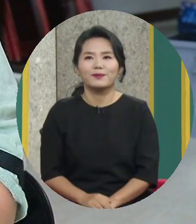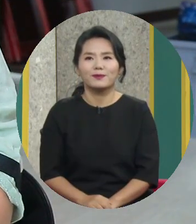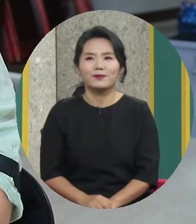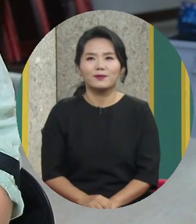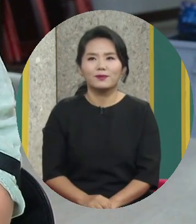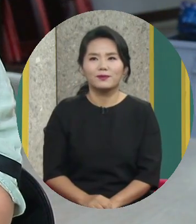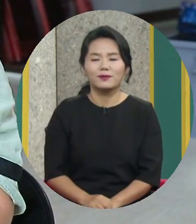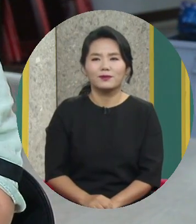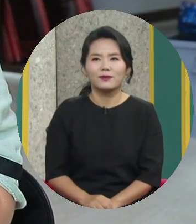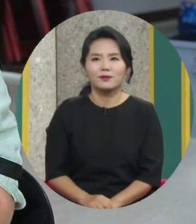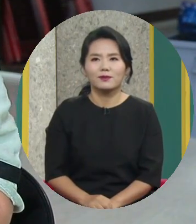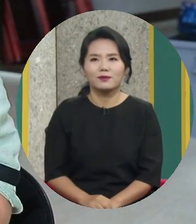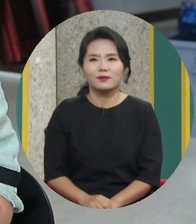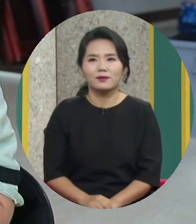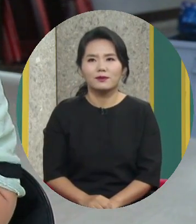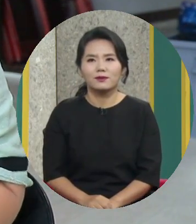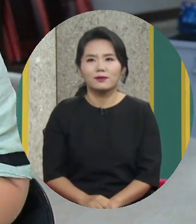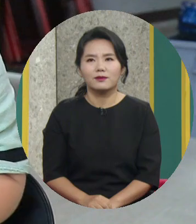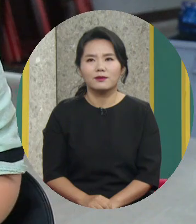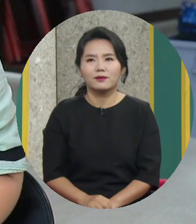그리고